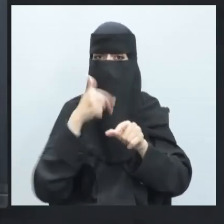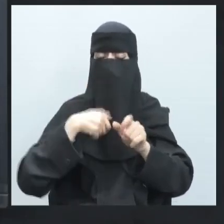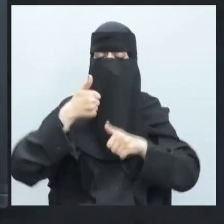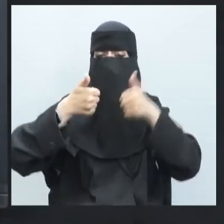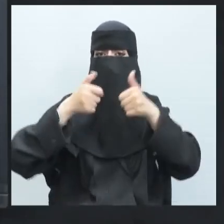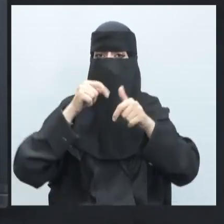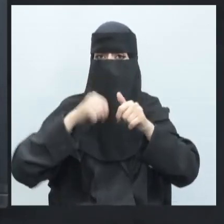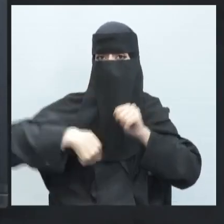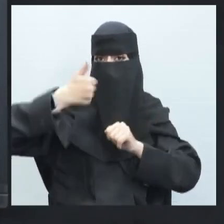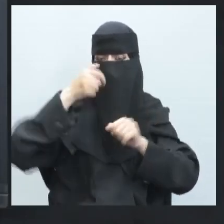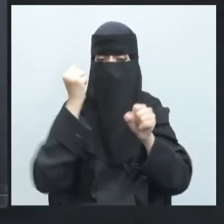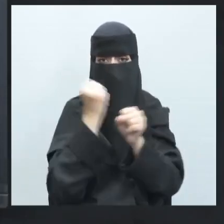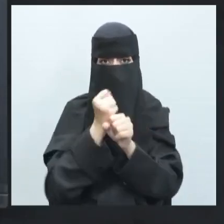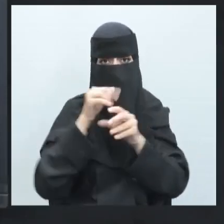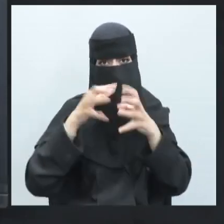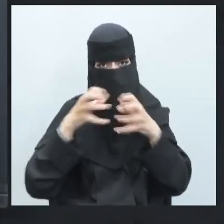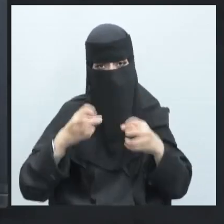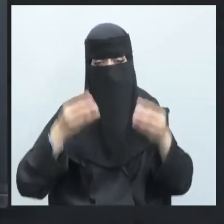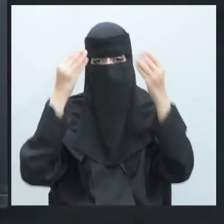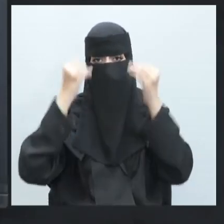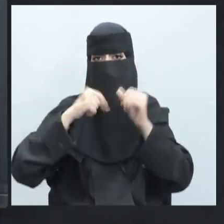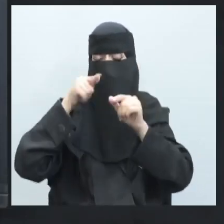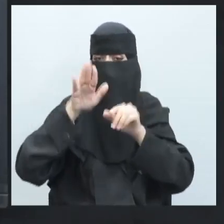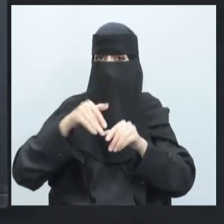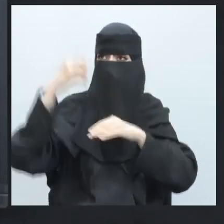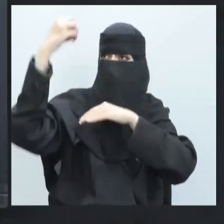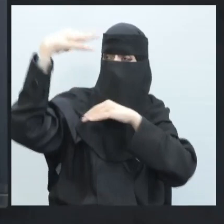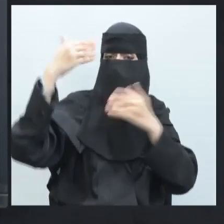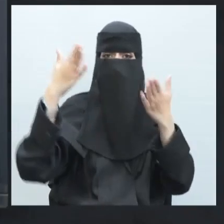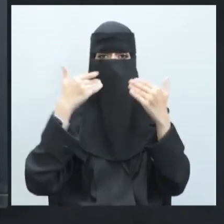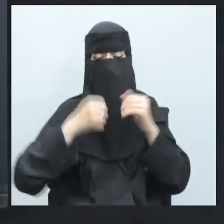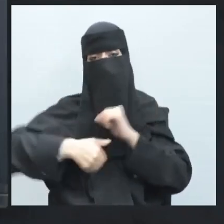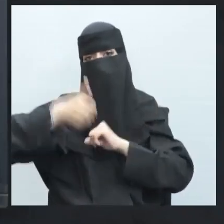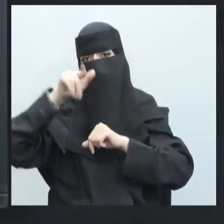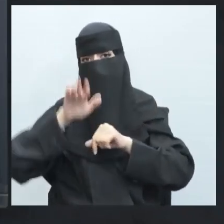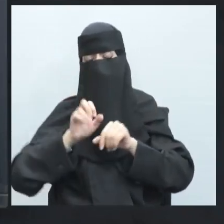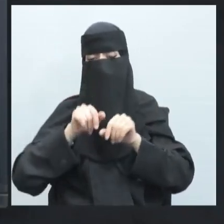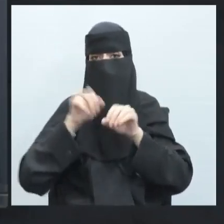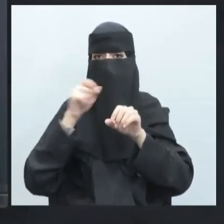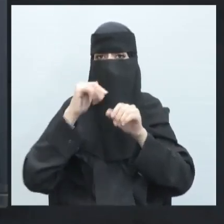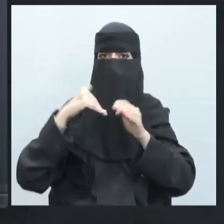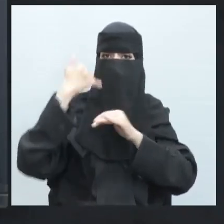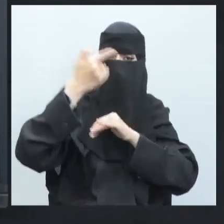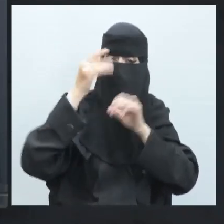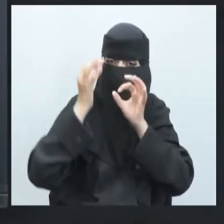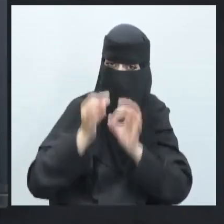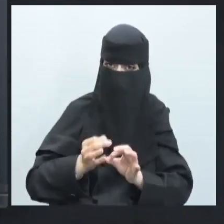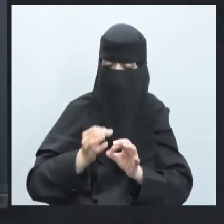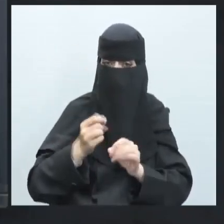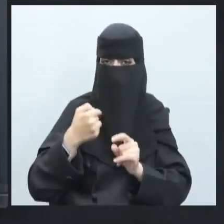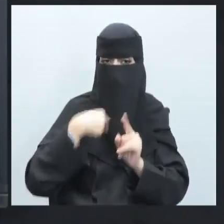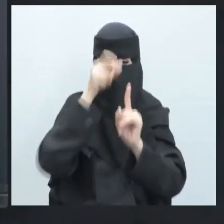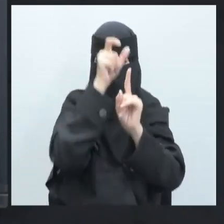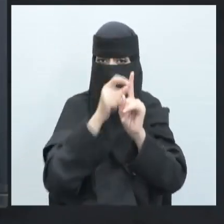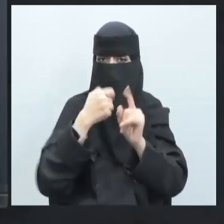تساعدك في تحليل البيانات في انجاز الاعمال حتى في الاضاءه والتكييف افضل التقنيات وبالتالي بالتاكيد سينعكس